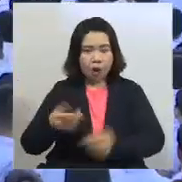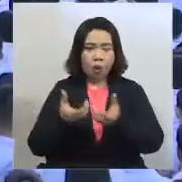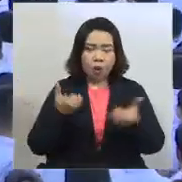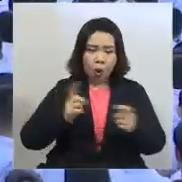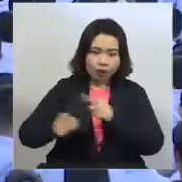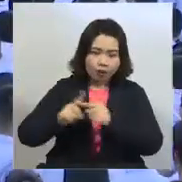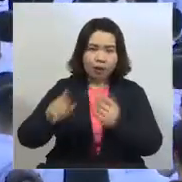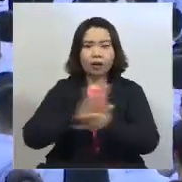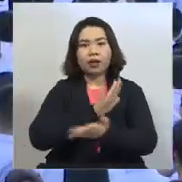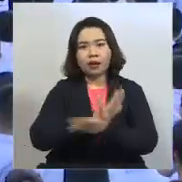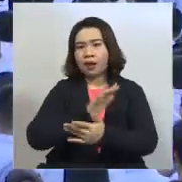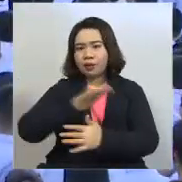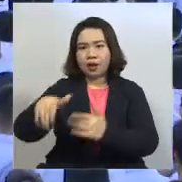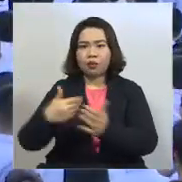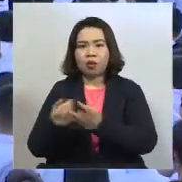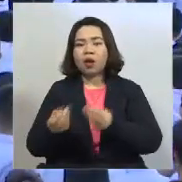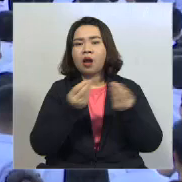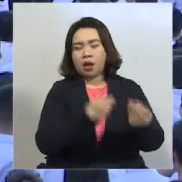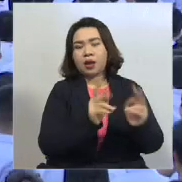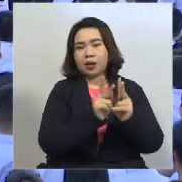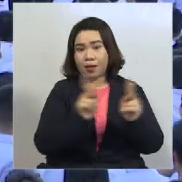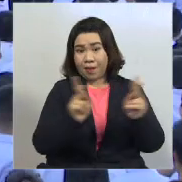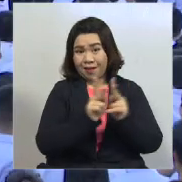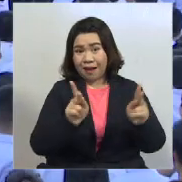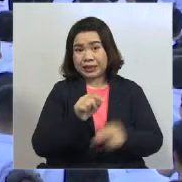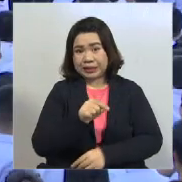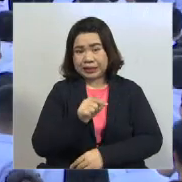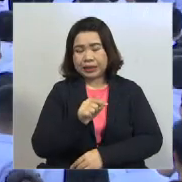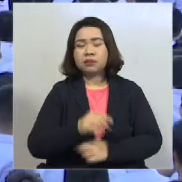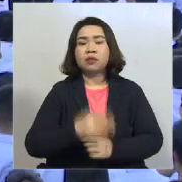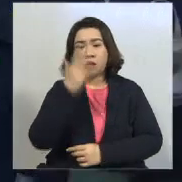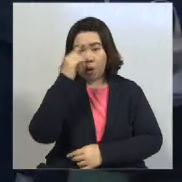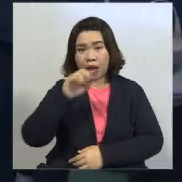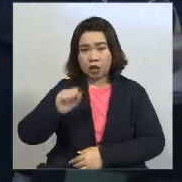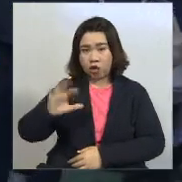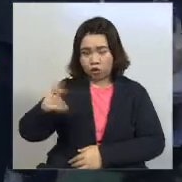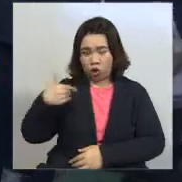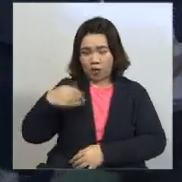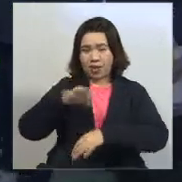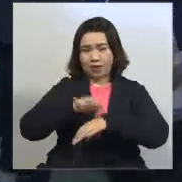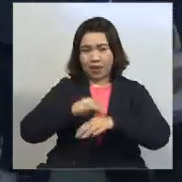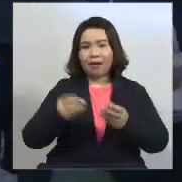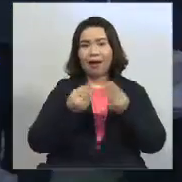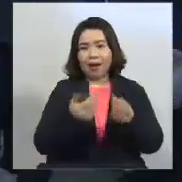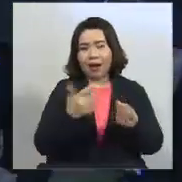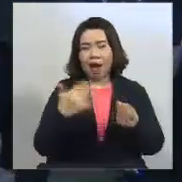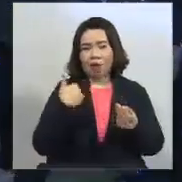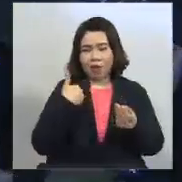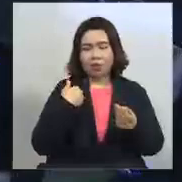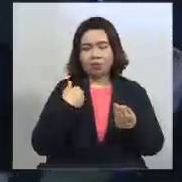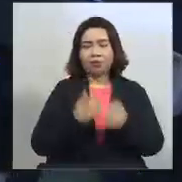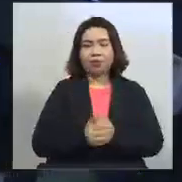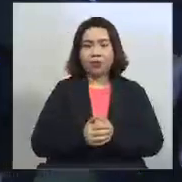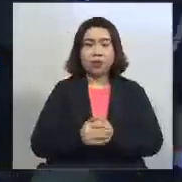ย์สินและเอกสารให้กับคณะกรรมการควบคุมโรงเรียนกรุงเทพคริสเตียนที่ทางสช.จัดตั้งขึ้นภายใน7วันและในวันพ